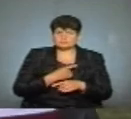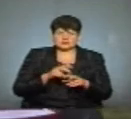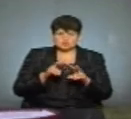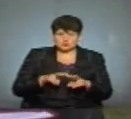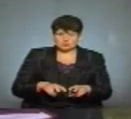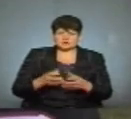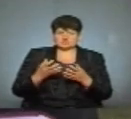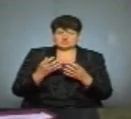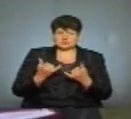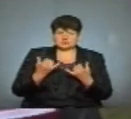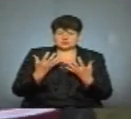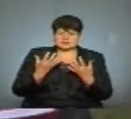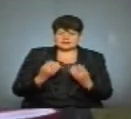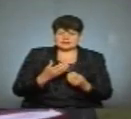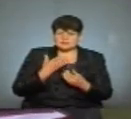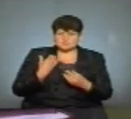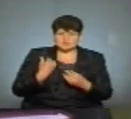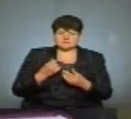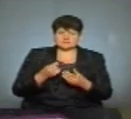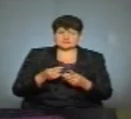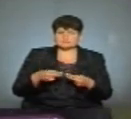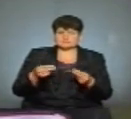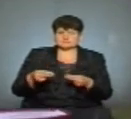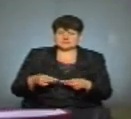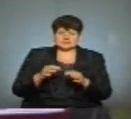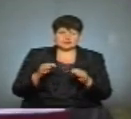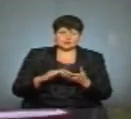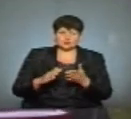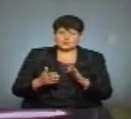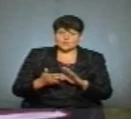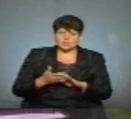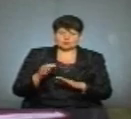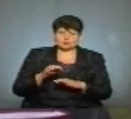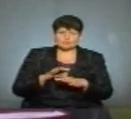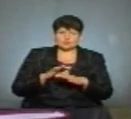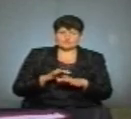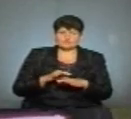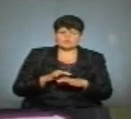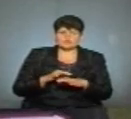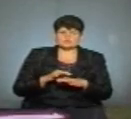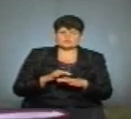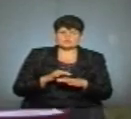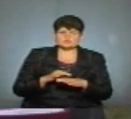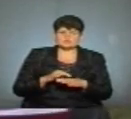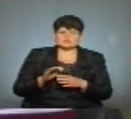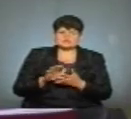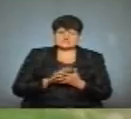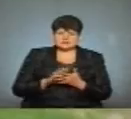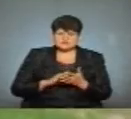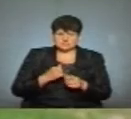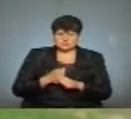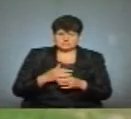оглядів. Ще на сьогоднішній день не заключено ніяких угод там на проведення акарицидних робіт,